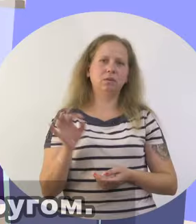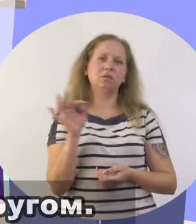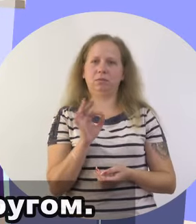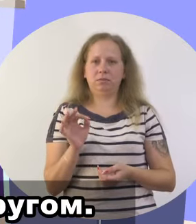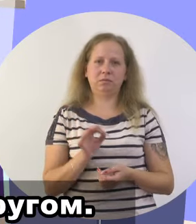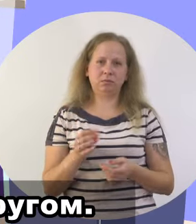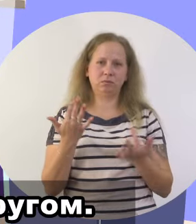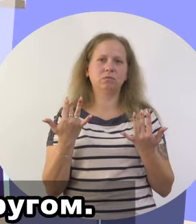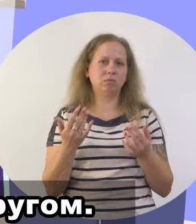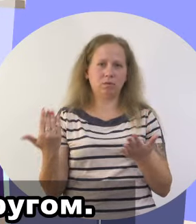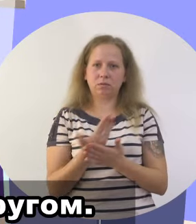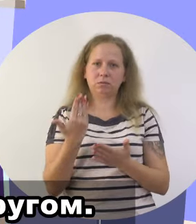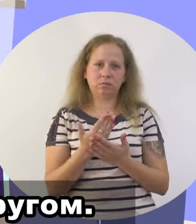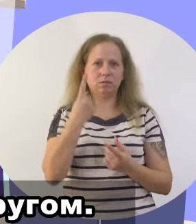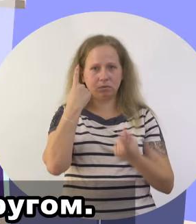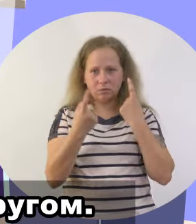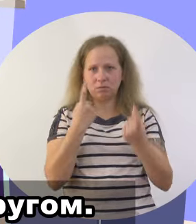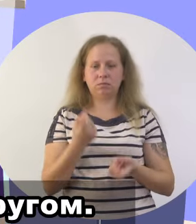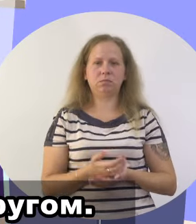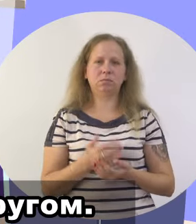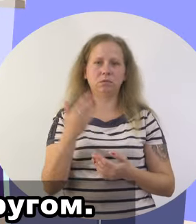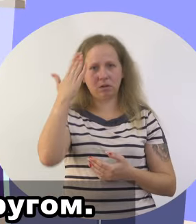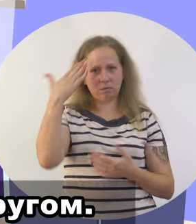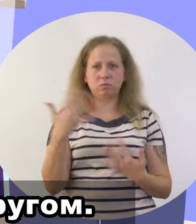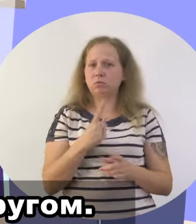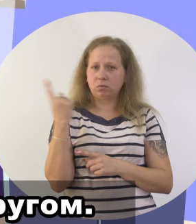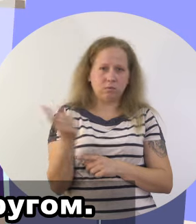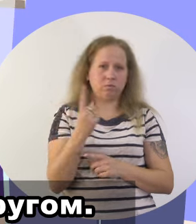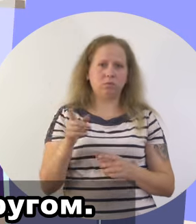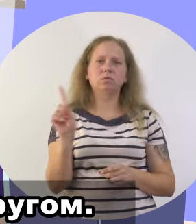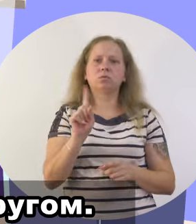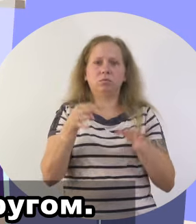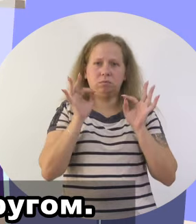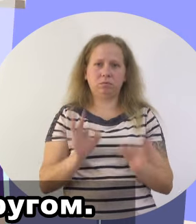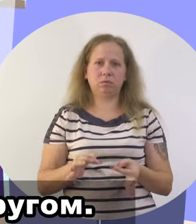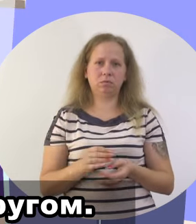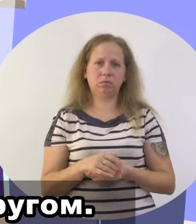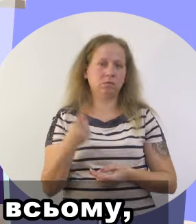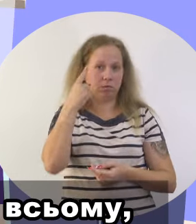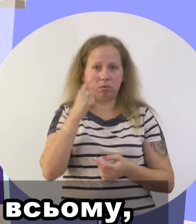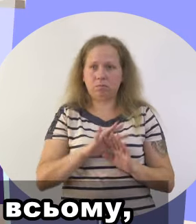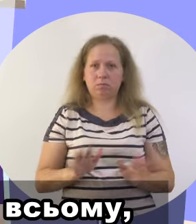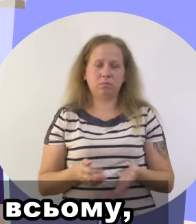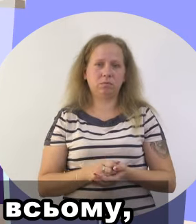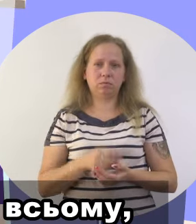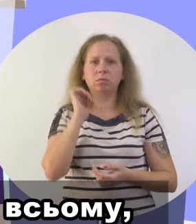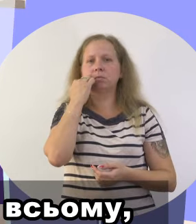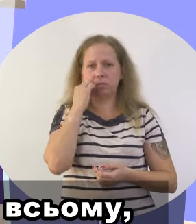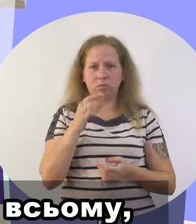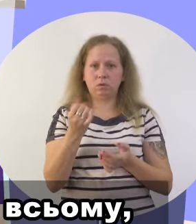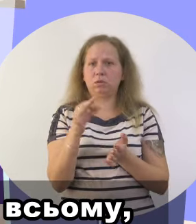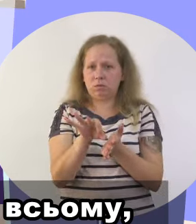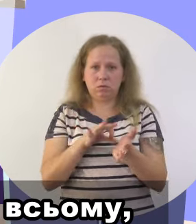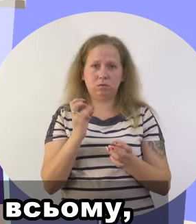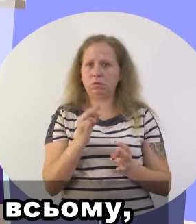Ого-го, столько новостей и сообщений разных. Голова кругом. А что из них правда? Ума не приложу. Бабуль, так сразу никто